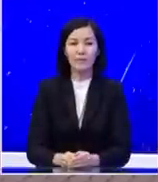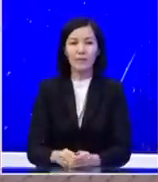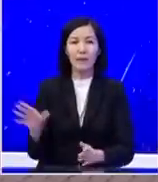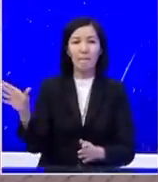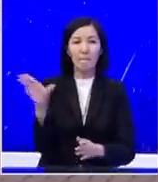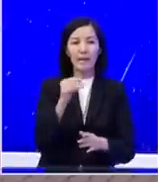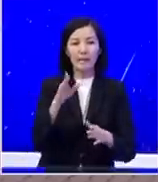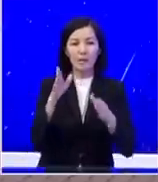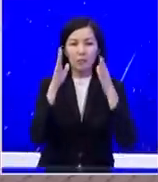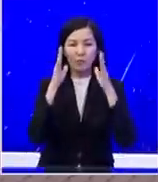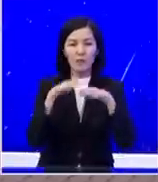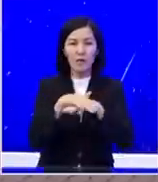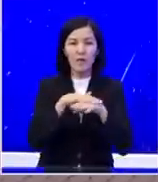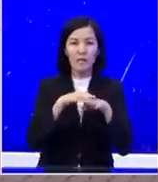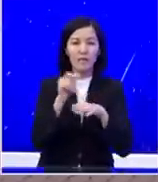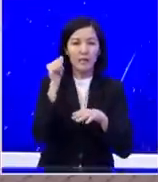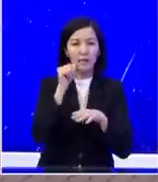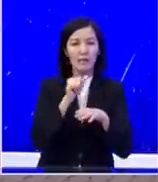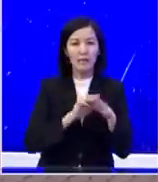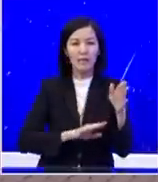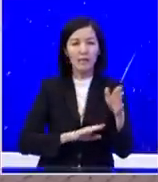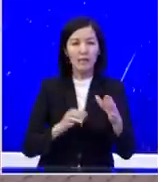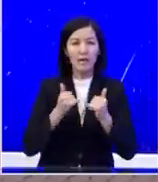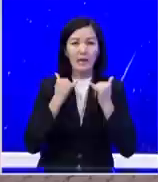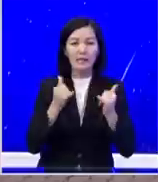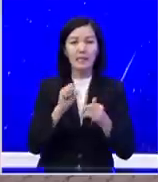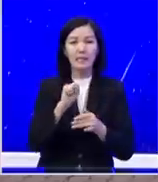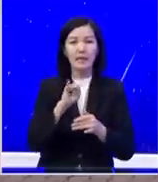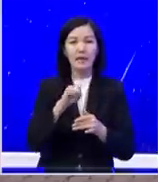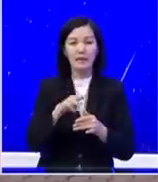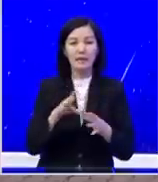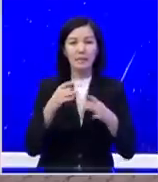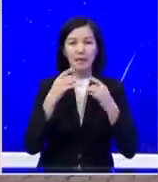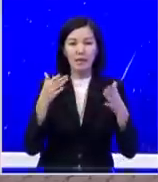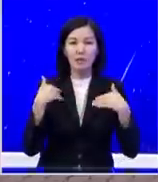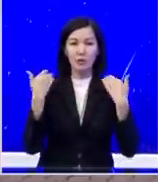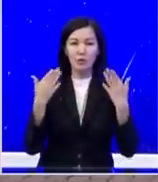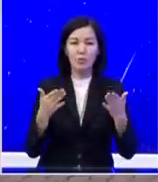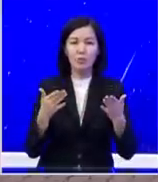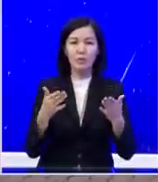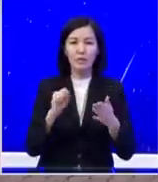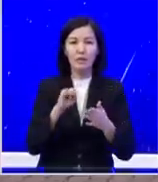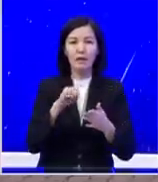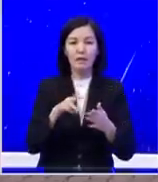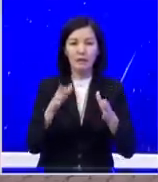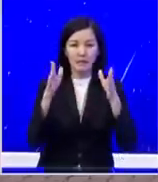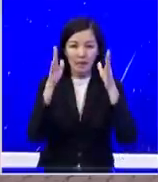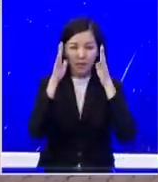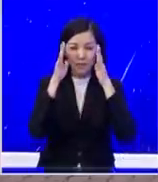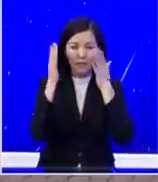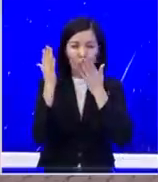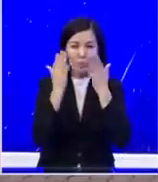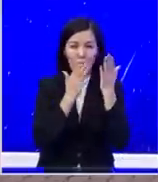Баршамызға мынау ертеңгі кіріп жатқан қасиетті айт мерекесі құтты болсын. Айт намазын оқу